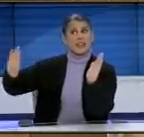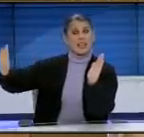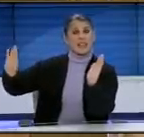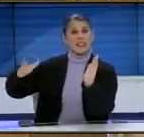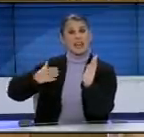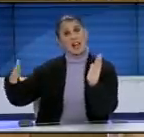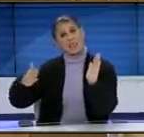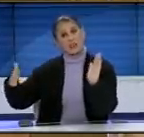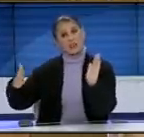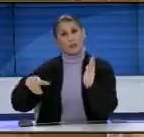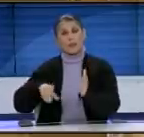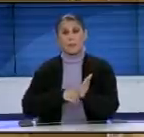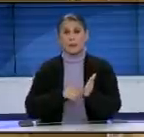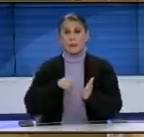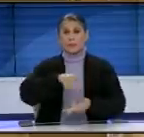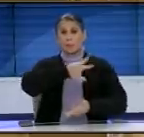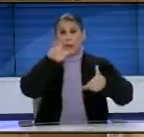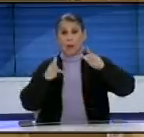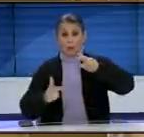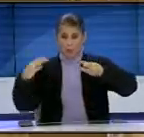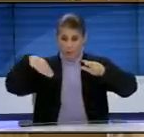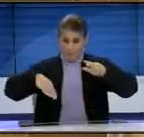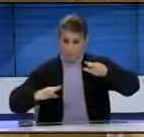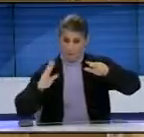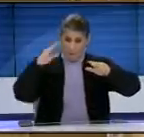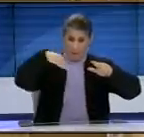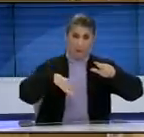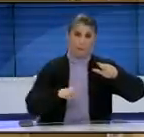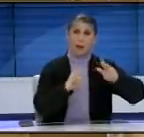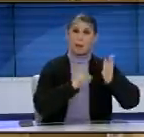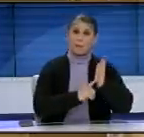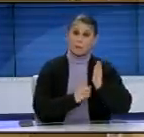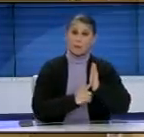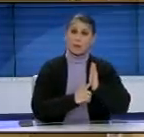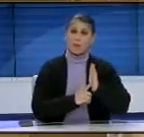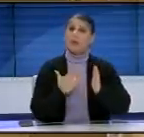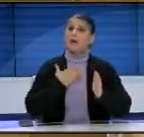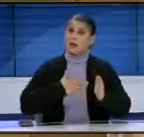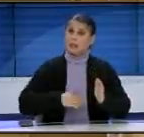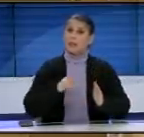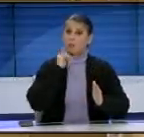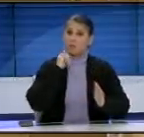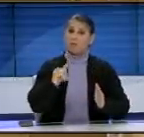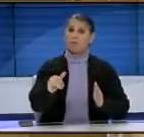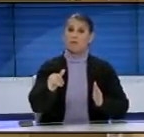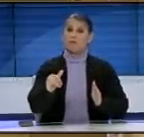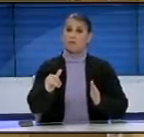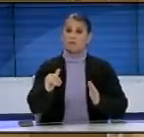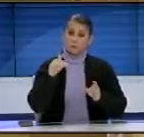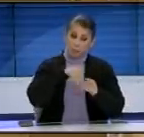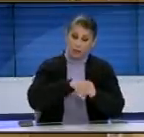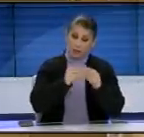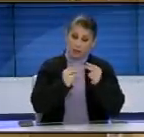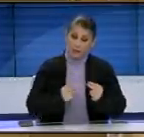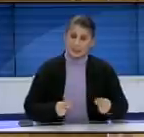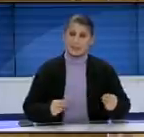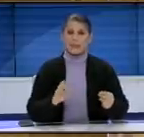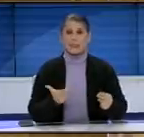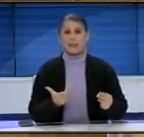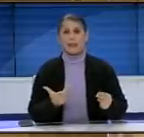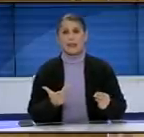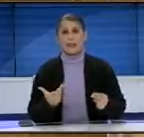Πρέπει η Ελλάδα σε αυτή την παγκόσμια αστάθεια να συνεχίσει να επιδιώκει να είναι διαρκώς μέρος της λύσης, ή να